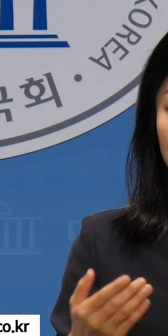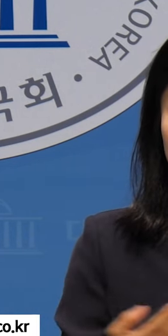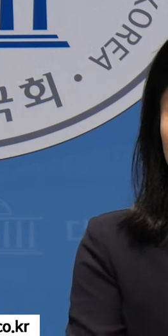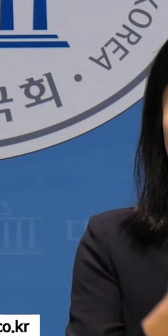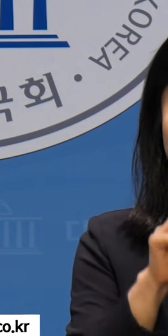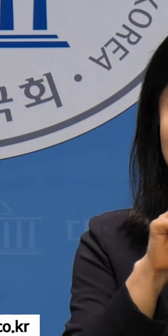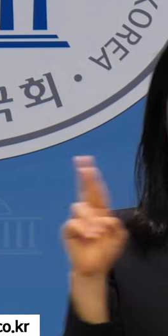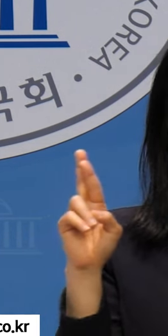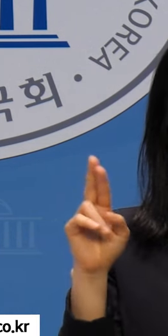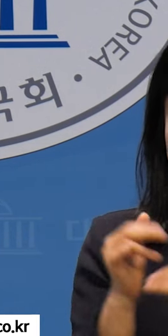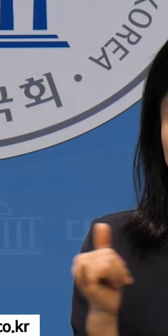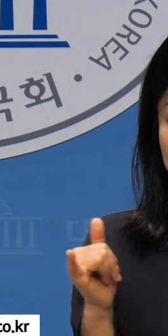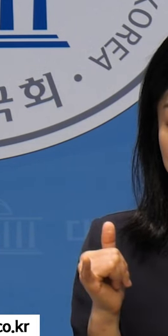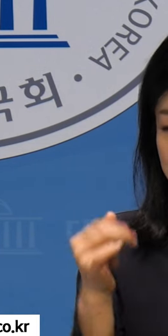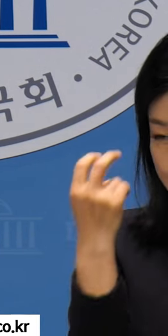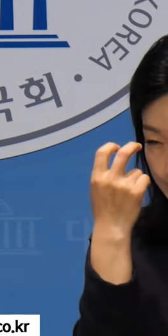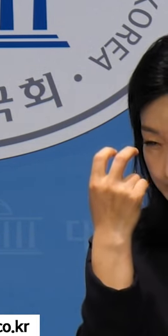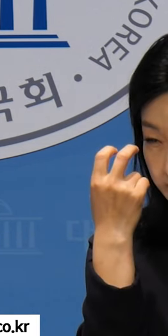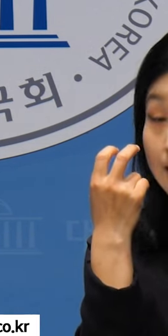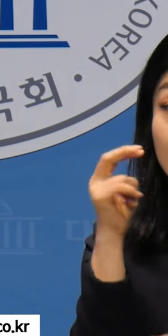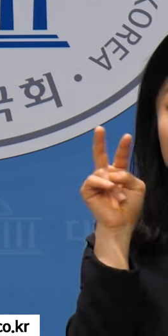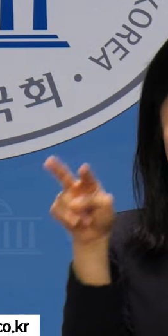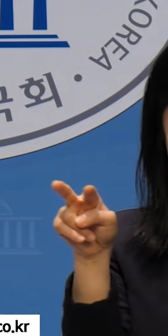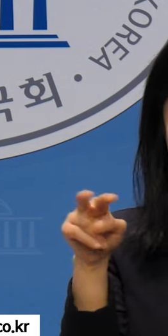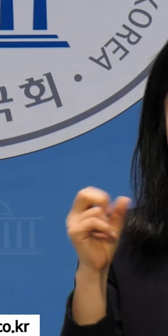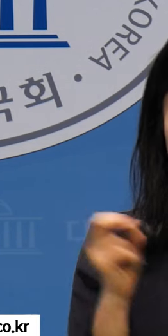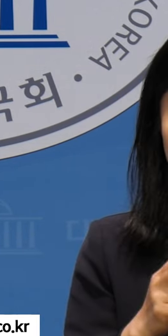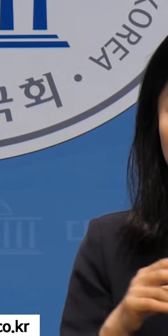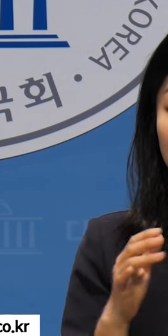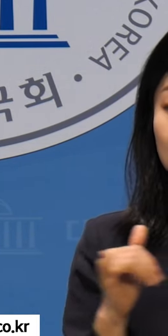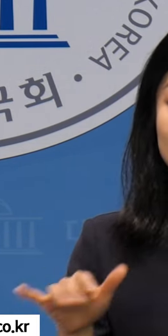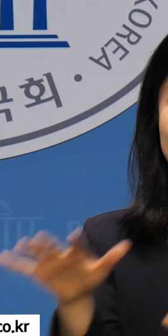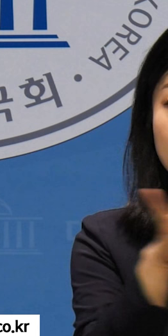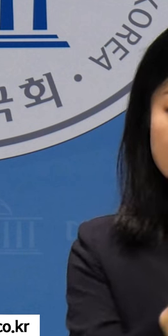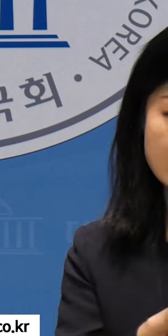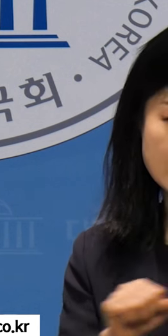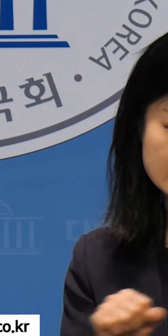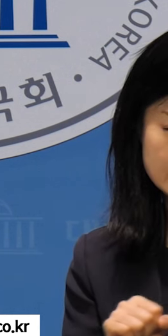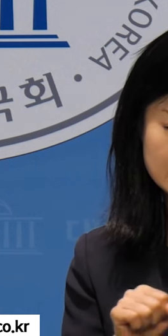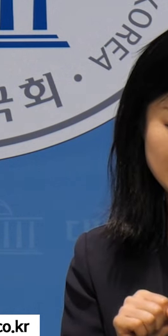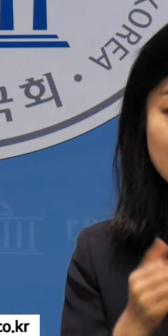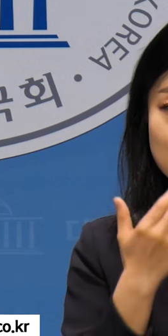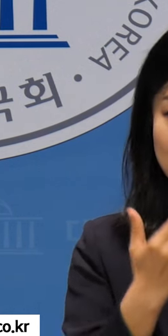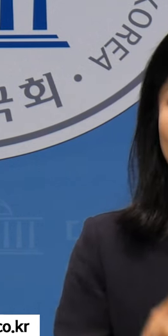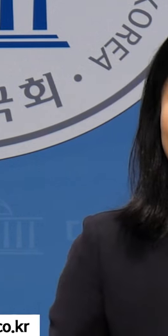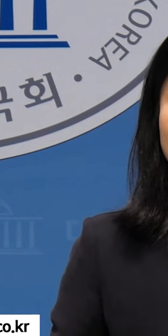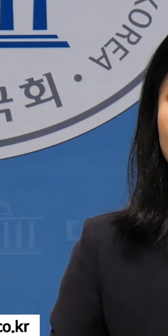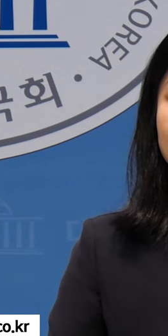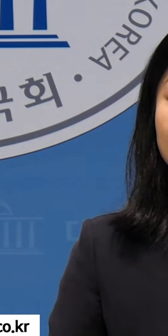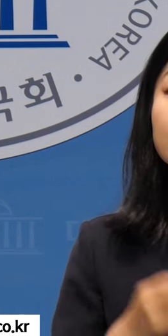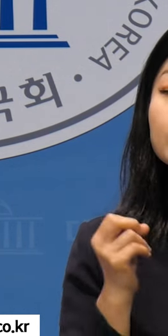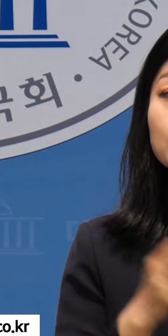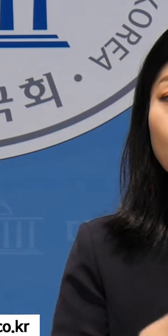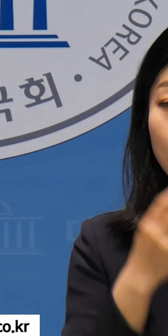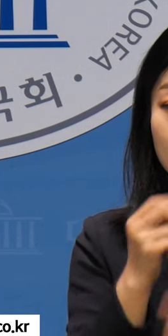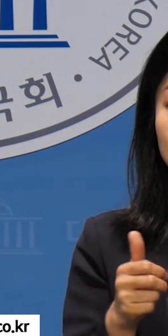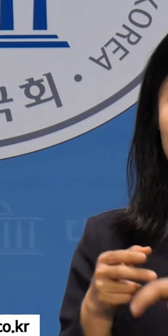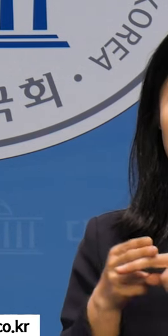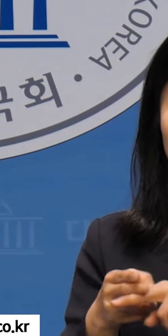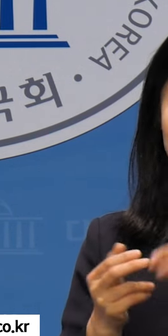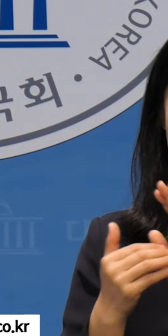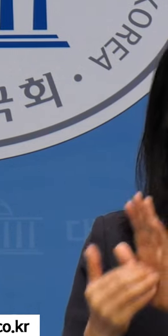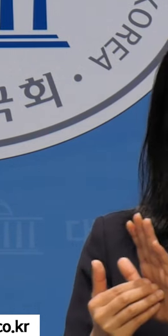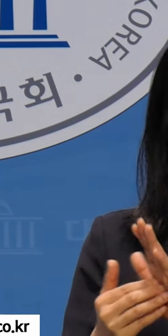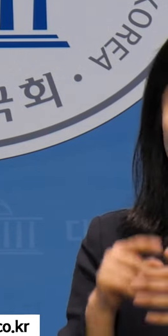감시하고 잘못된 역사의거를 바로잡기 위한 전국민 운동을 전개하겠습니다. 또한 검찰 독재에